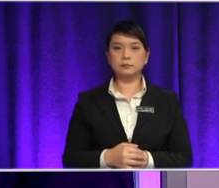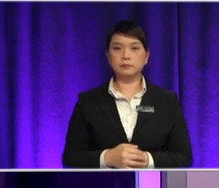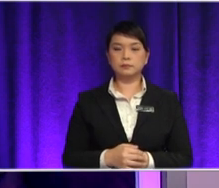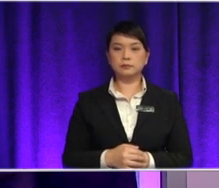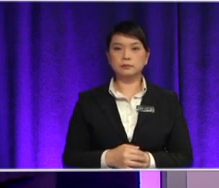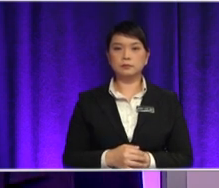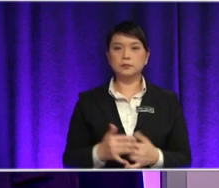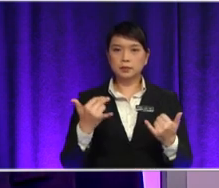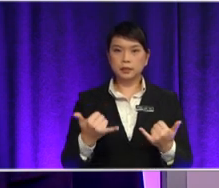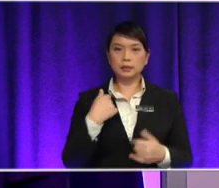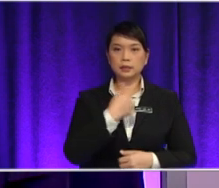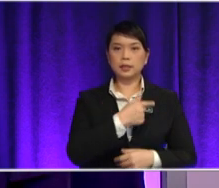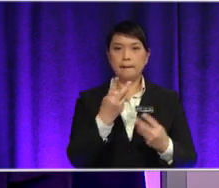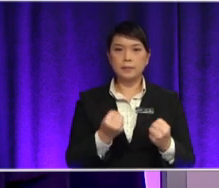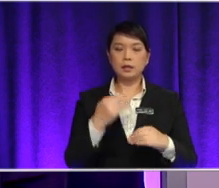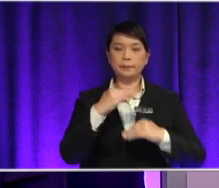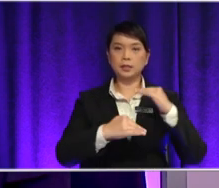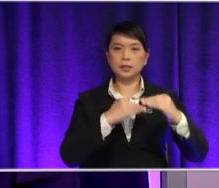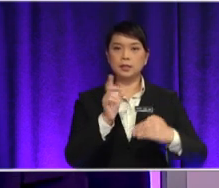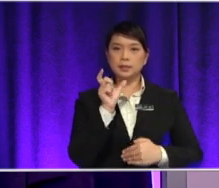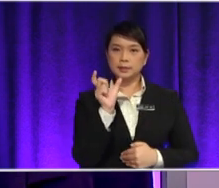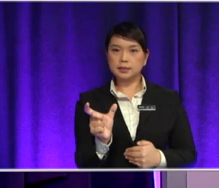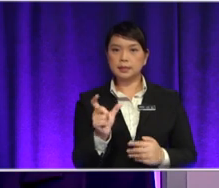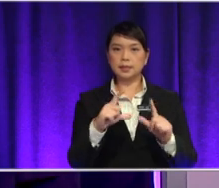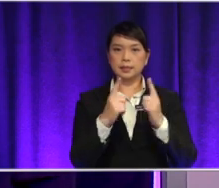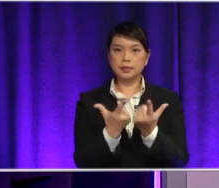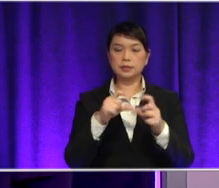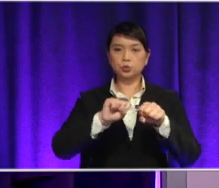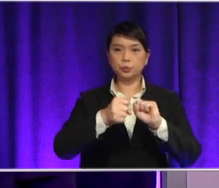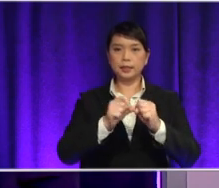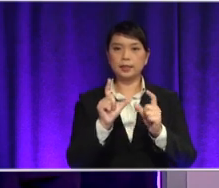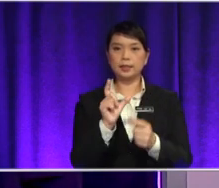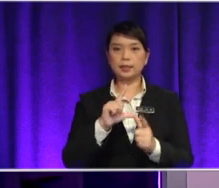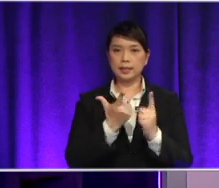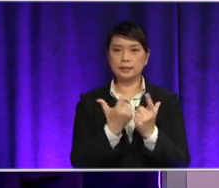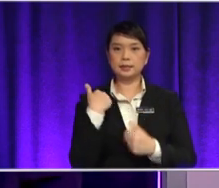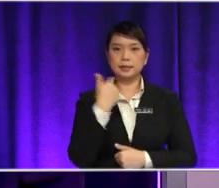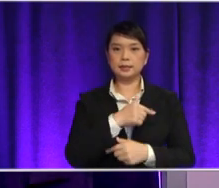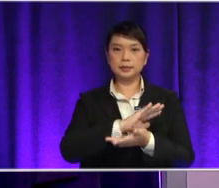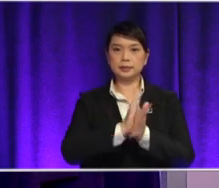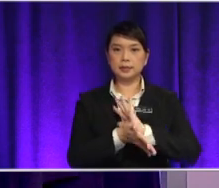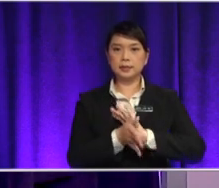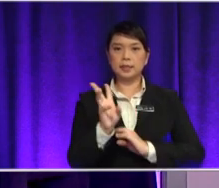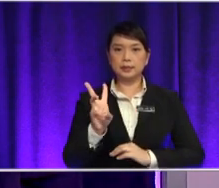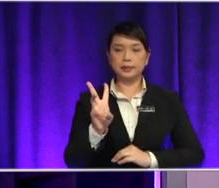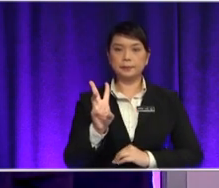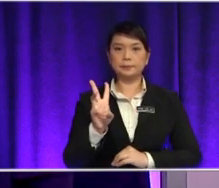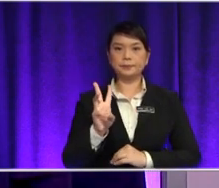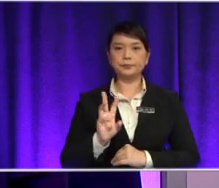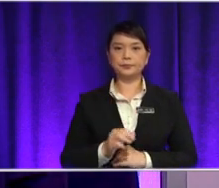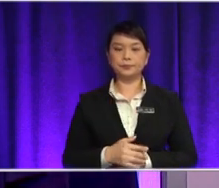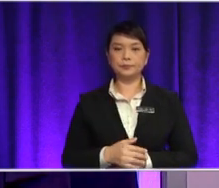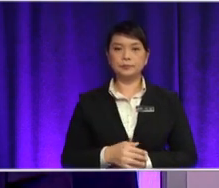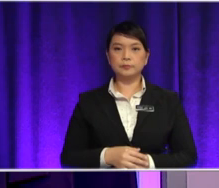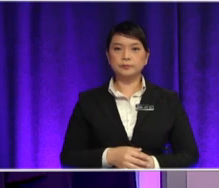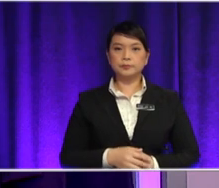nak membina selang kelas supaya kelas kita menjadi 6 dari data yang banyak tadi. Baik. Okey, bagaimana nak